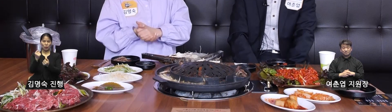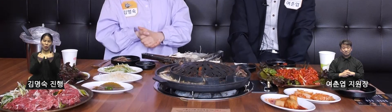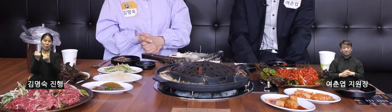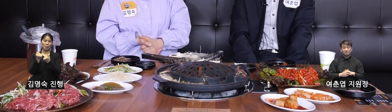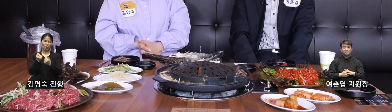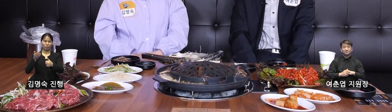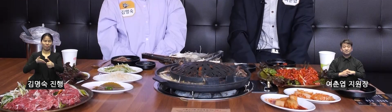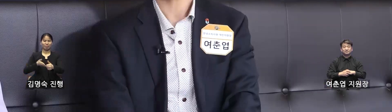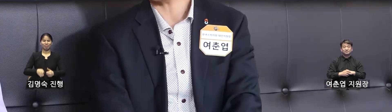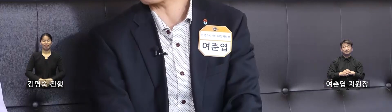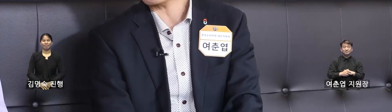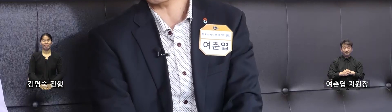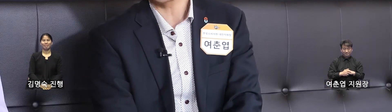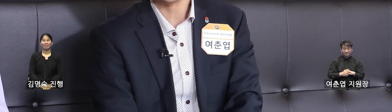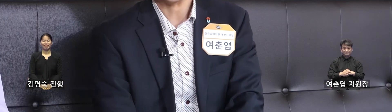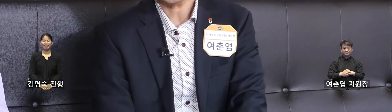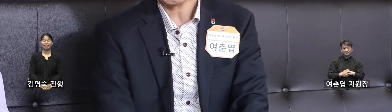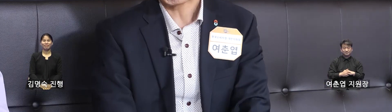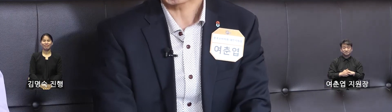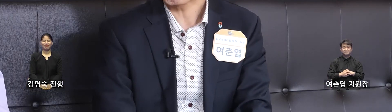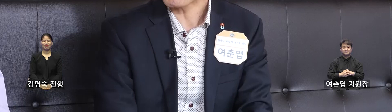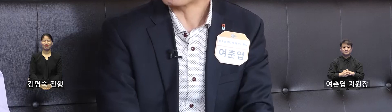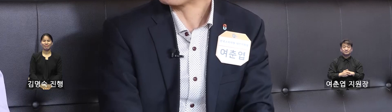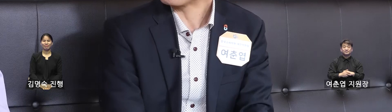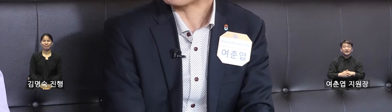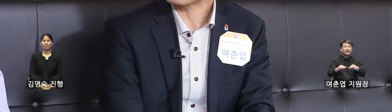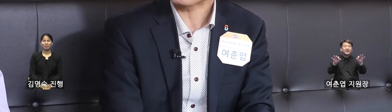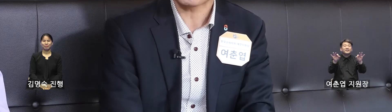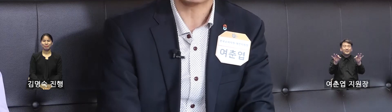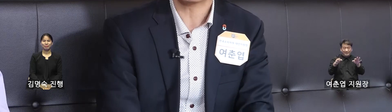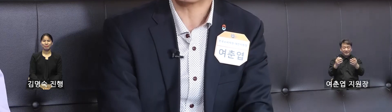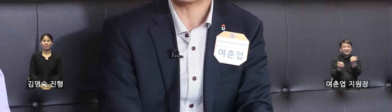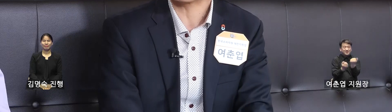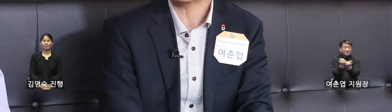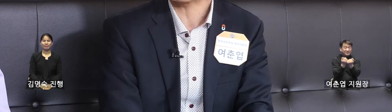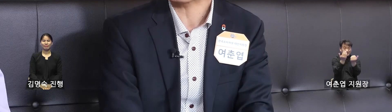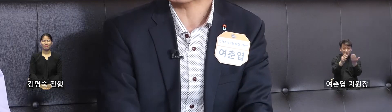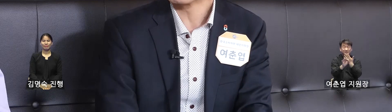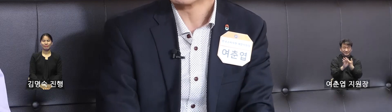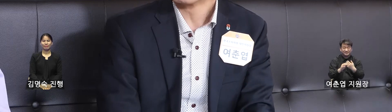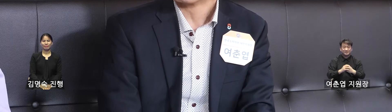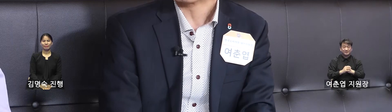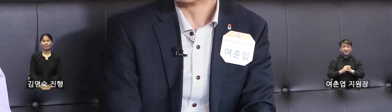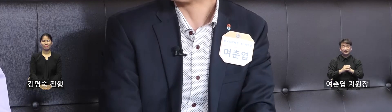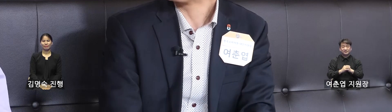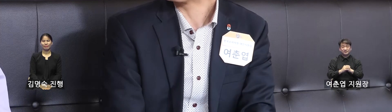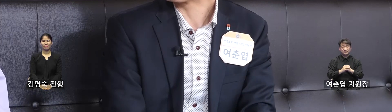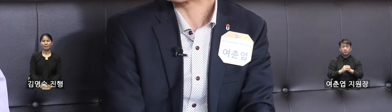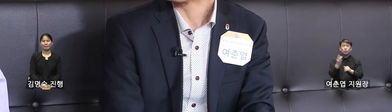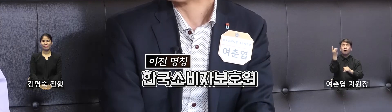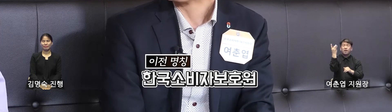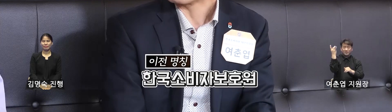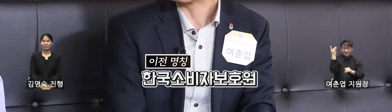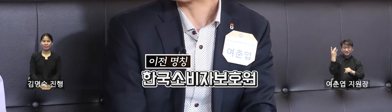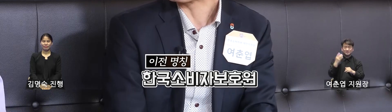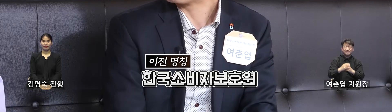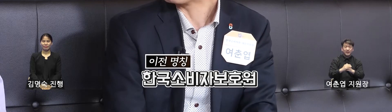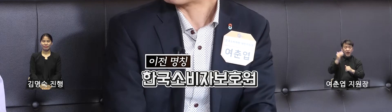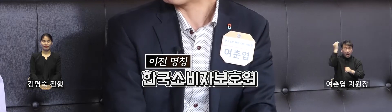한번 해주세요. 네, 간단하게 제가 설명을 드리면은 그 원래는